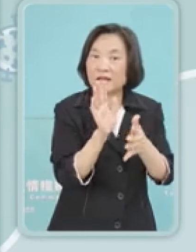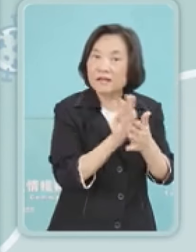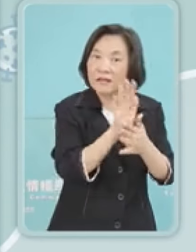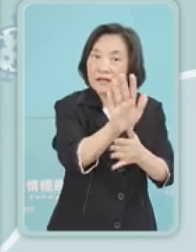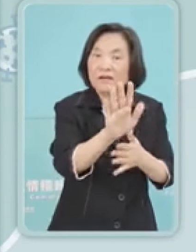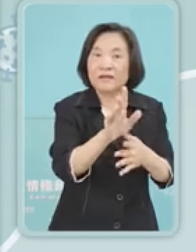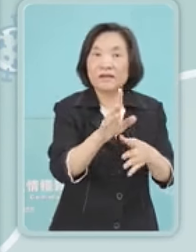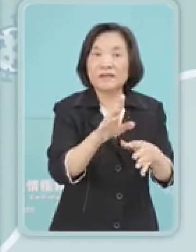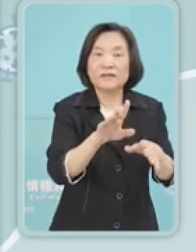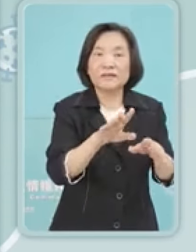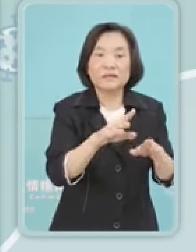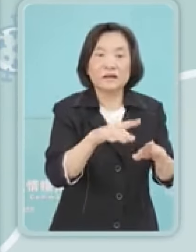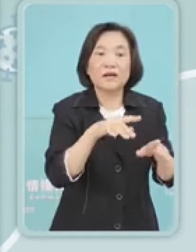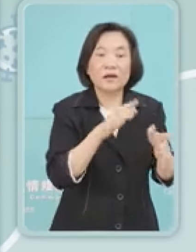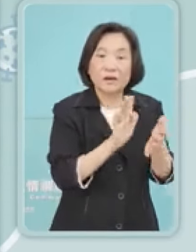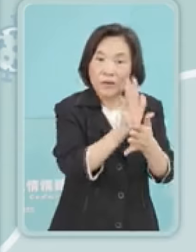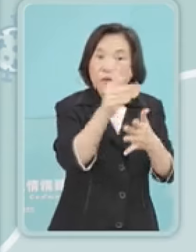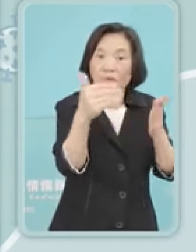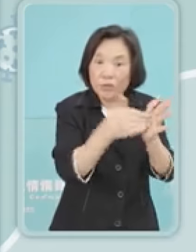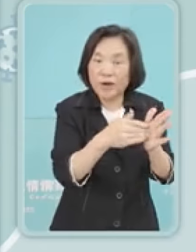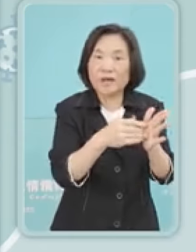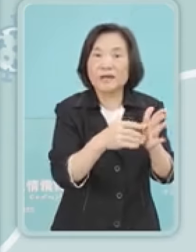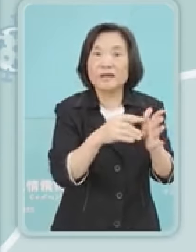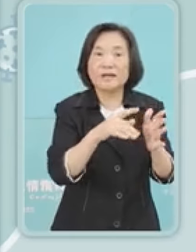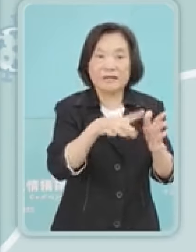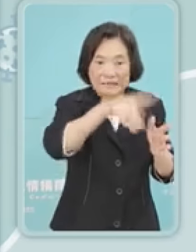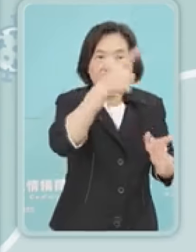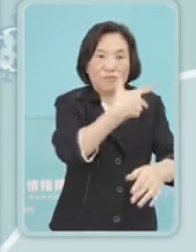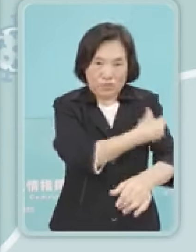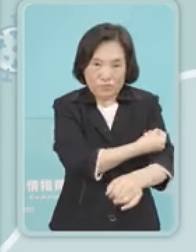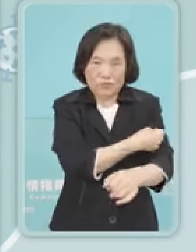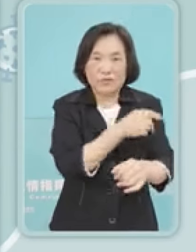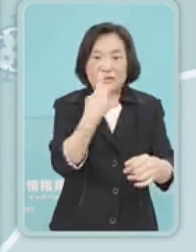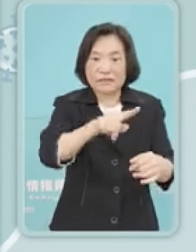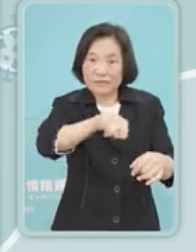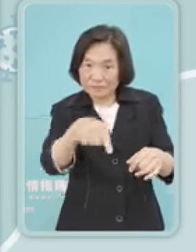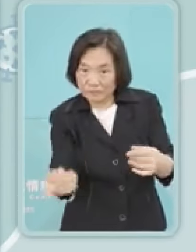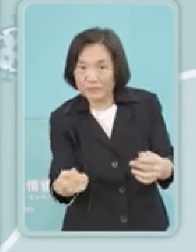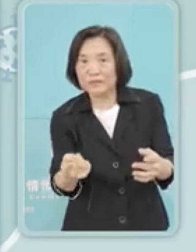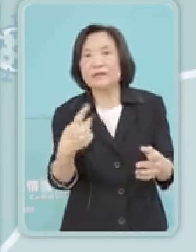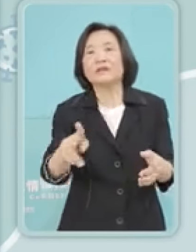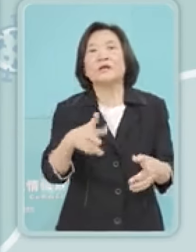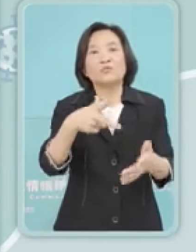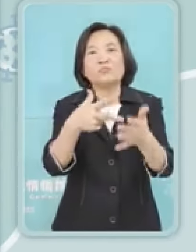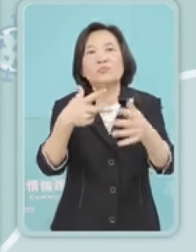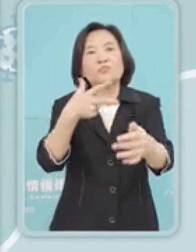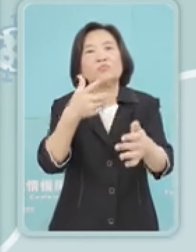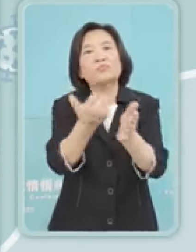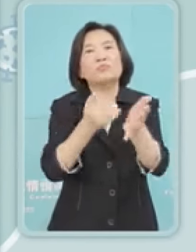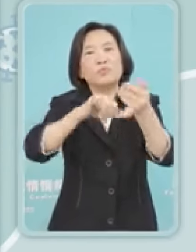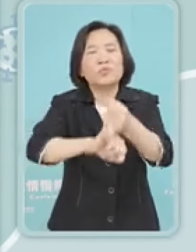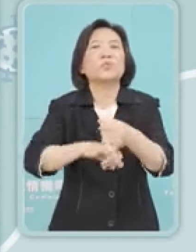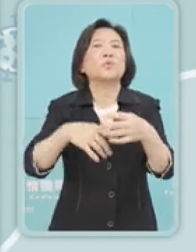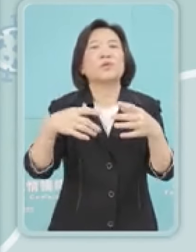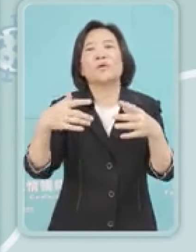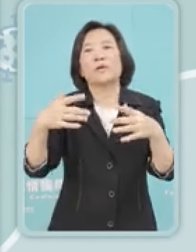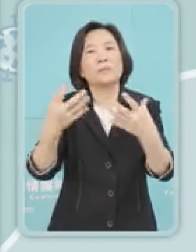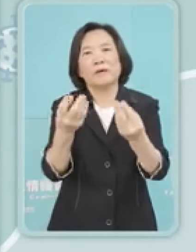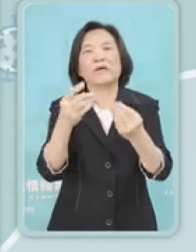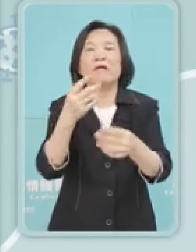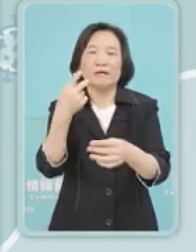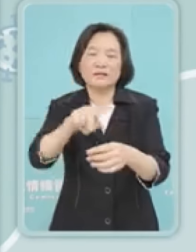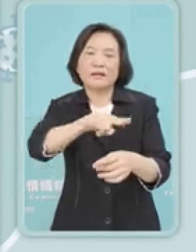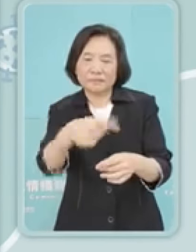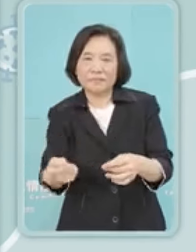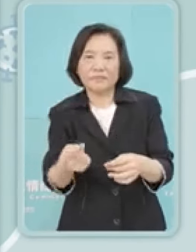才开始给那些没有预约的打。我还是强烈建议大家用预约的，因为这个可以免掉很多麻烦，包括